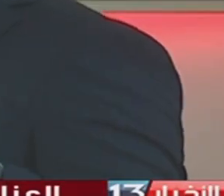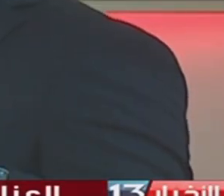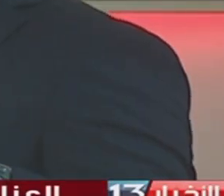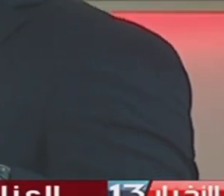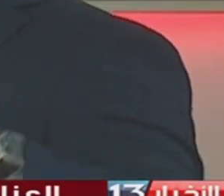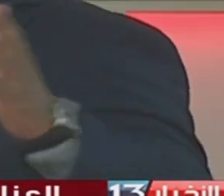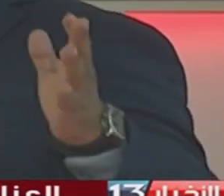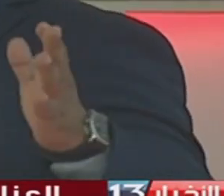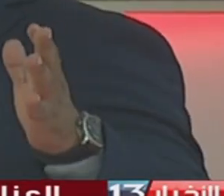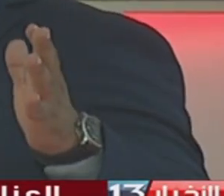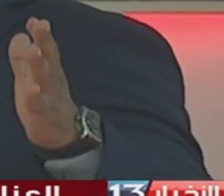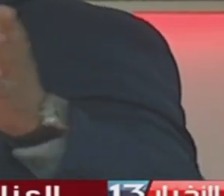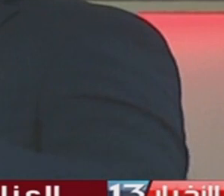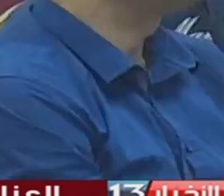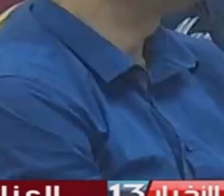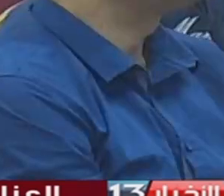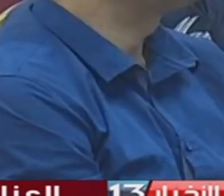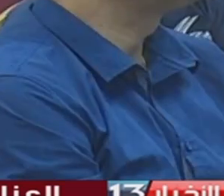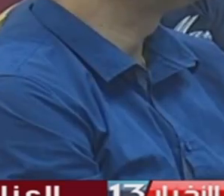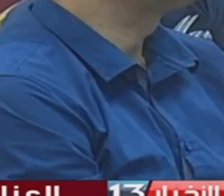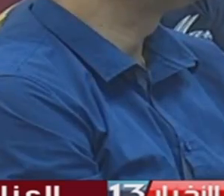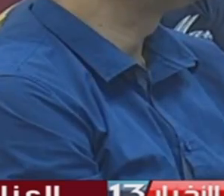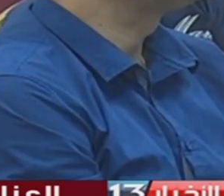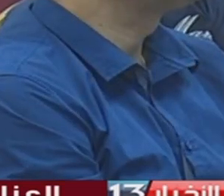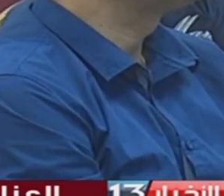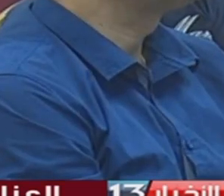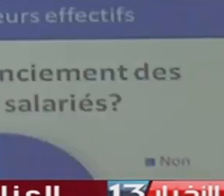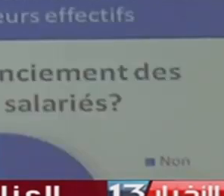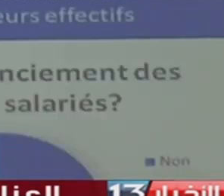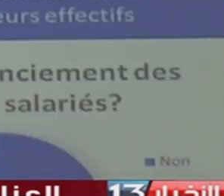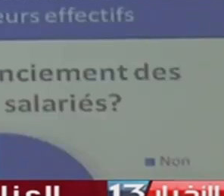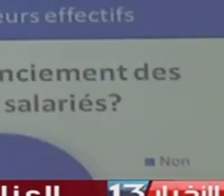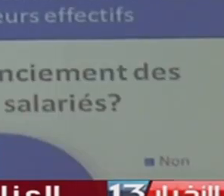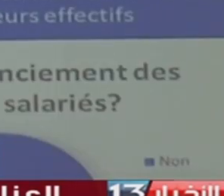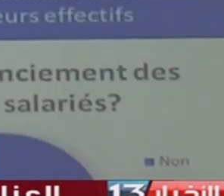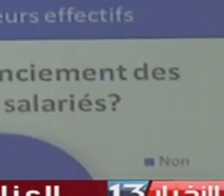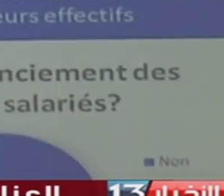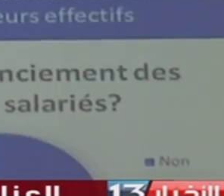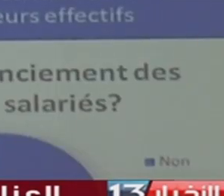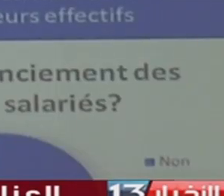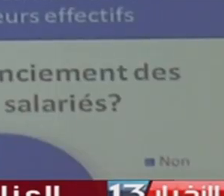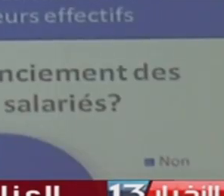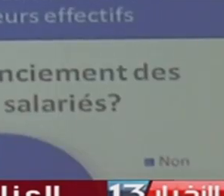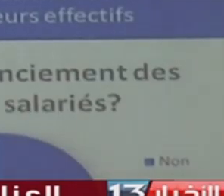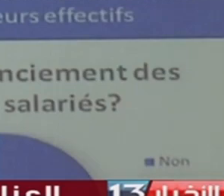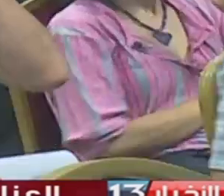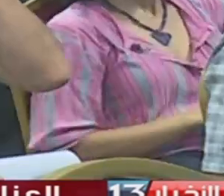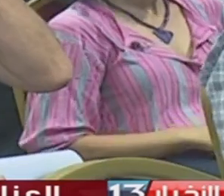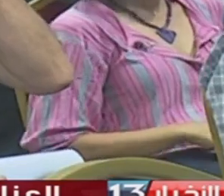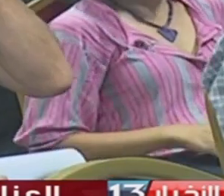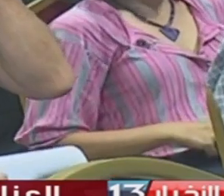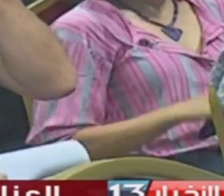الأسفار أحيلوا على البطالة وفق دراسة للجامعة المهنية المشتركة للسياحة التونسية ومؤسسة مختصة في تقييم